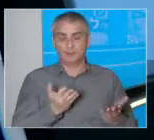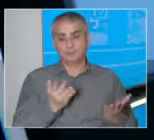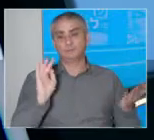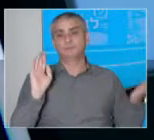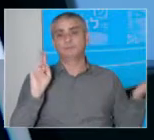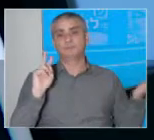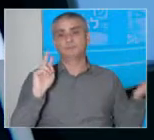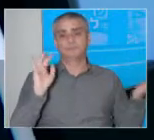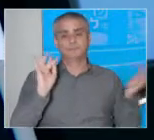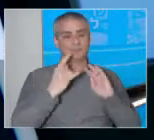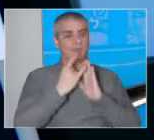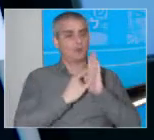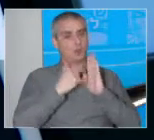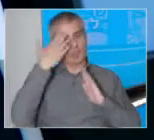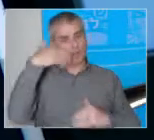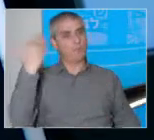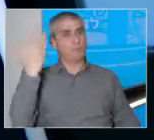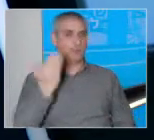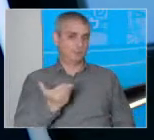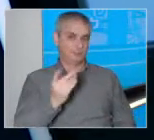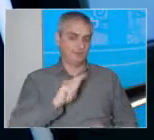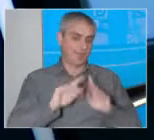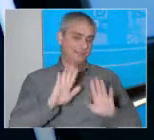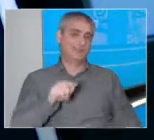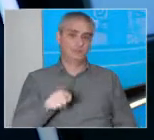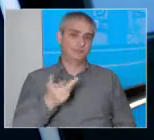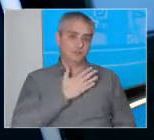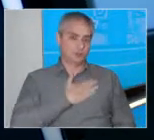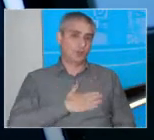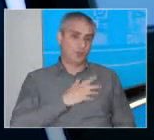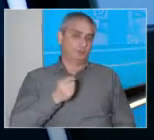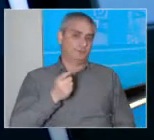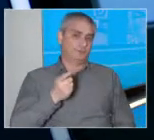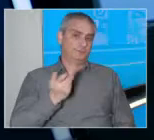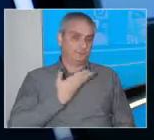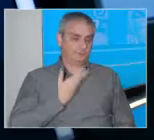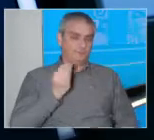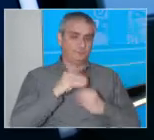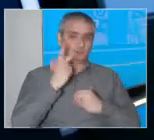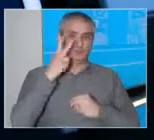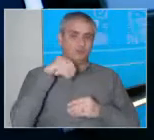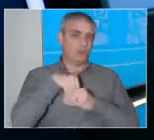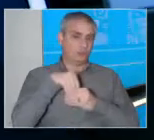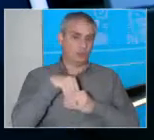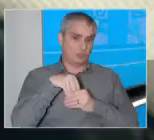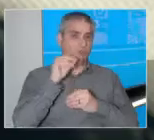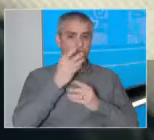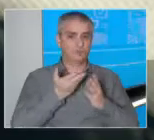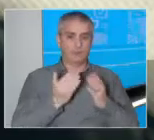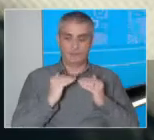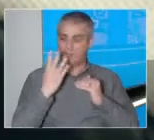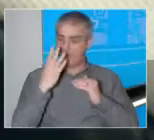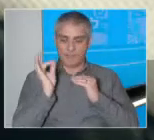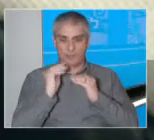כנגד החוק הפופוליסטי הזה והגזעני הזה, שרוצים כדי לקבל עוד 3 קולות, וכדי לעלות